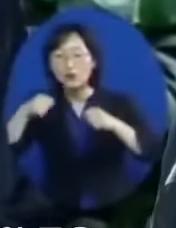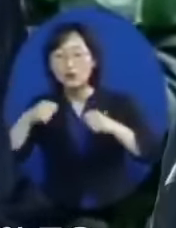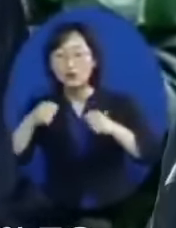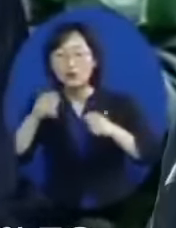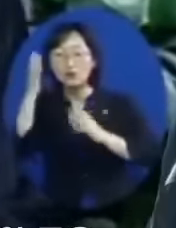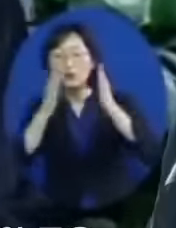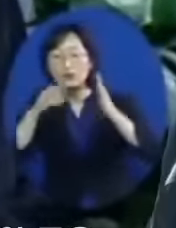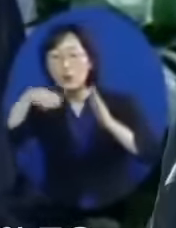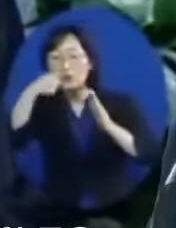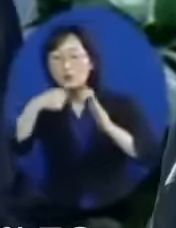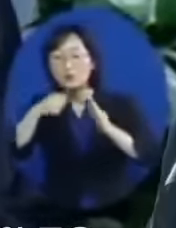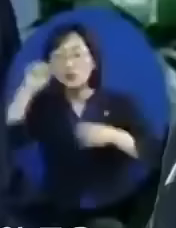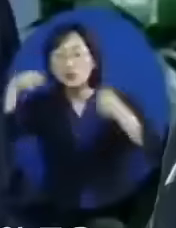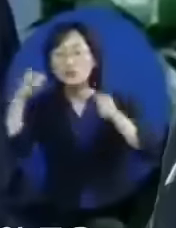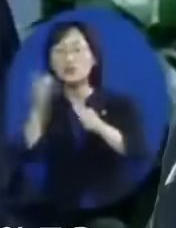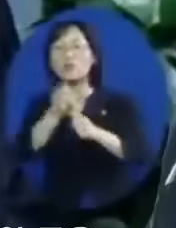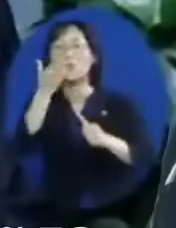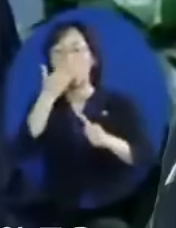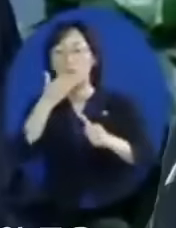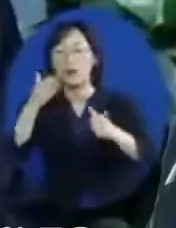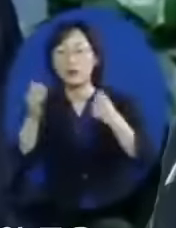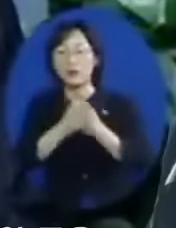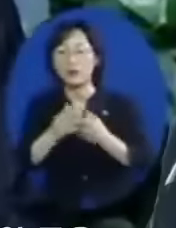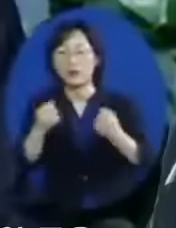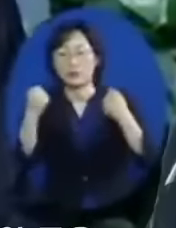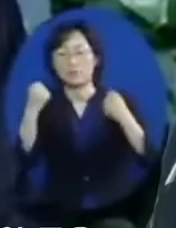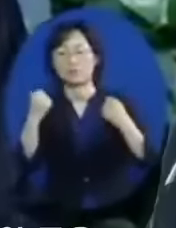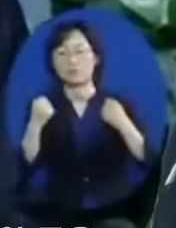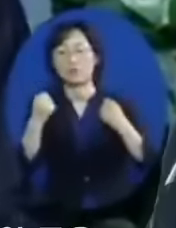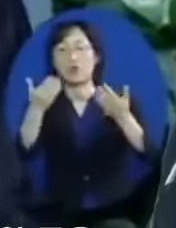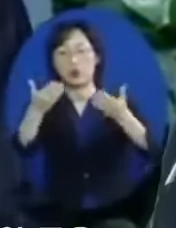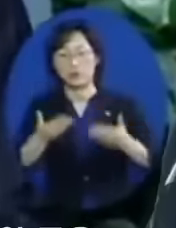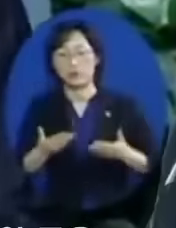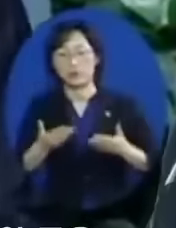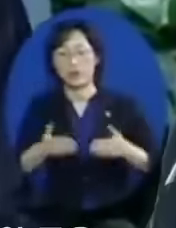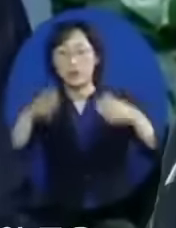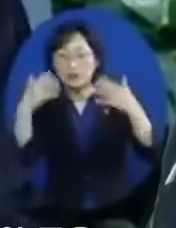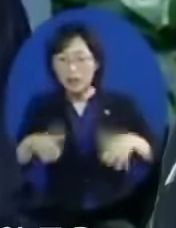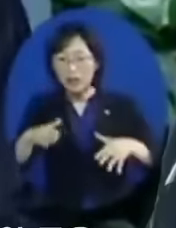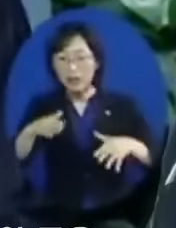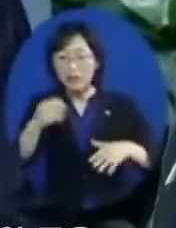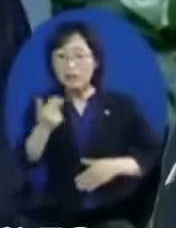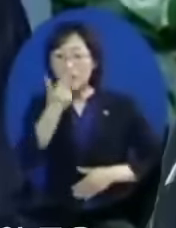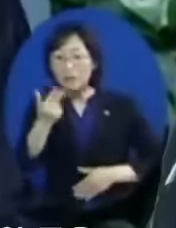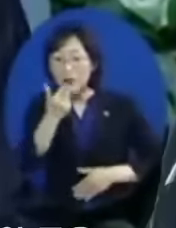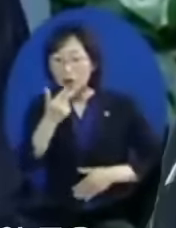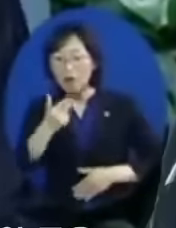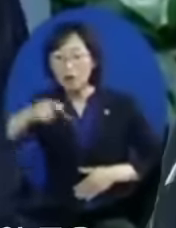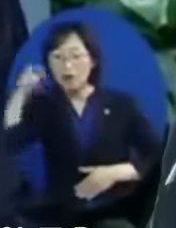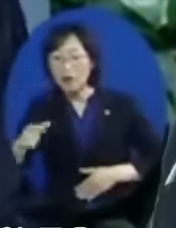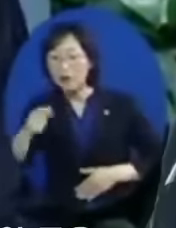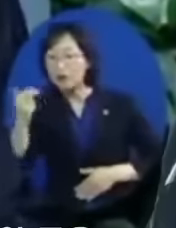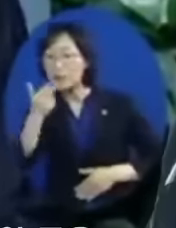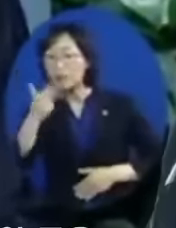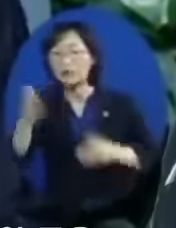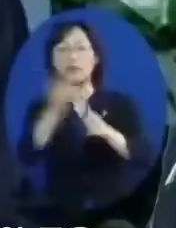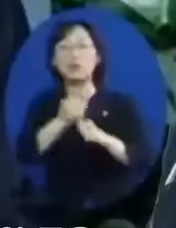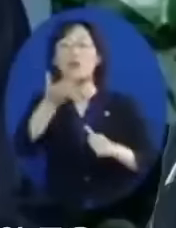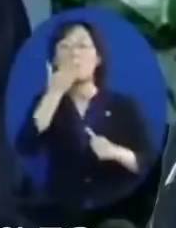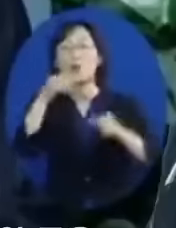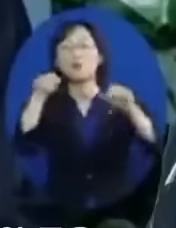삽니다. 그래서 삶의 에너지를 얻습니다. 약한 생명체를 강한 생명체가 잡아먹고 사는